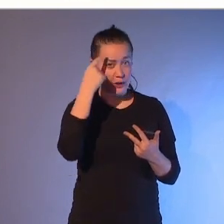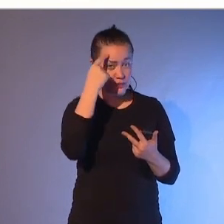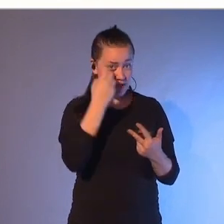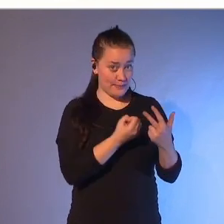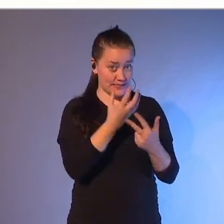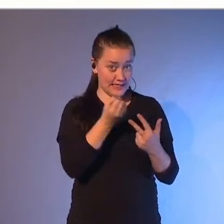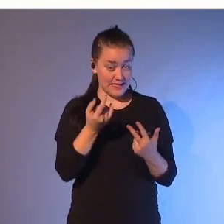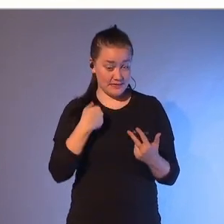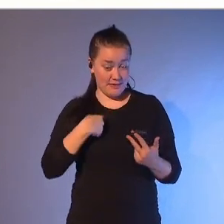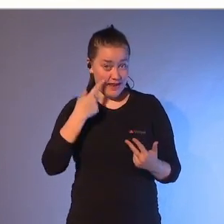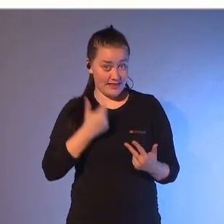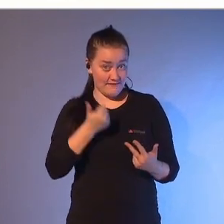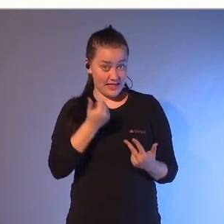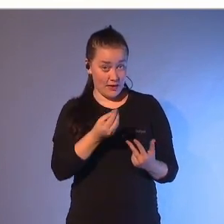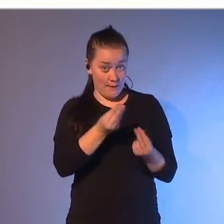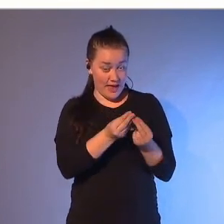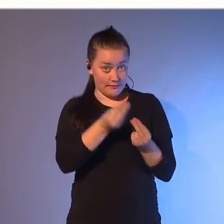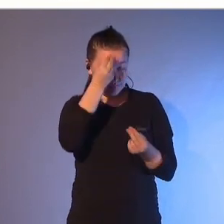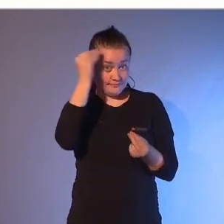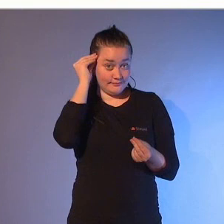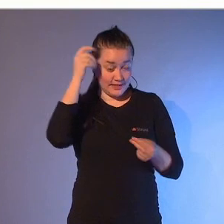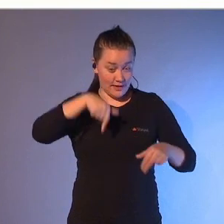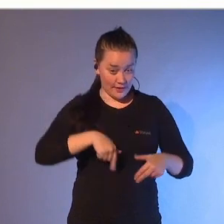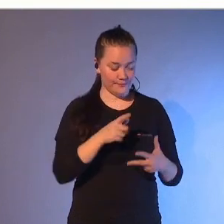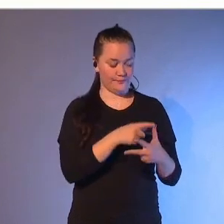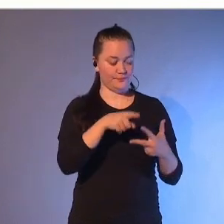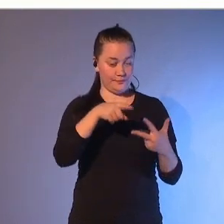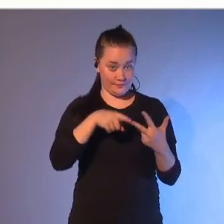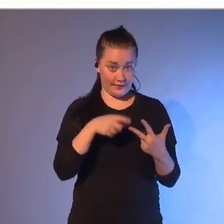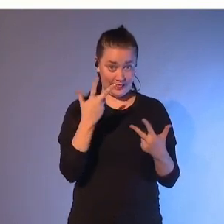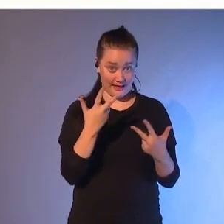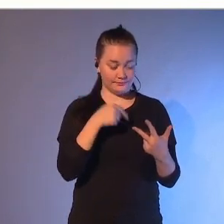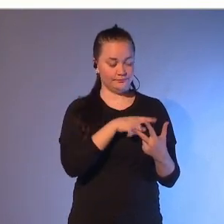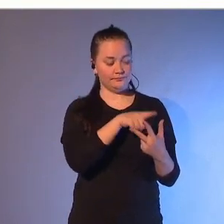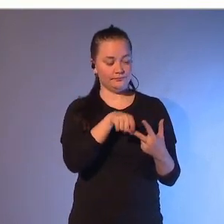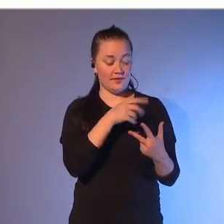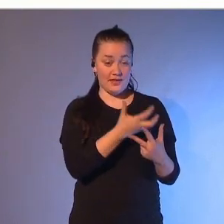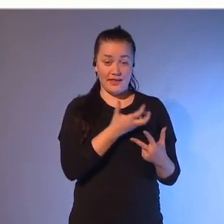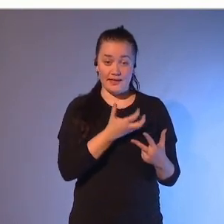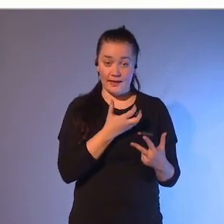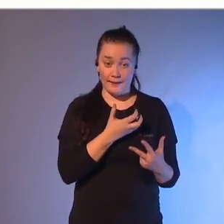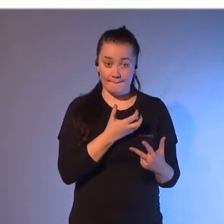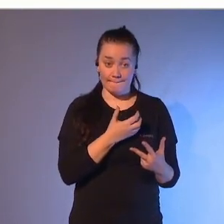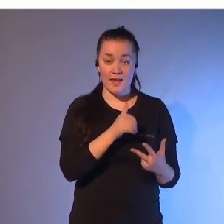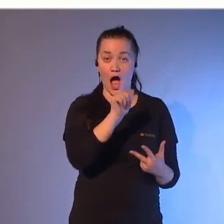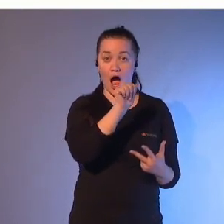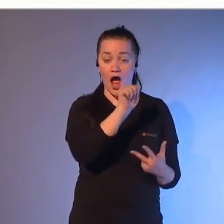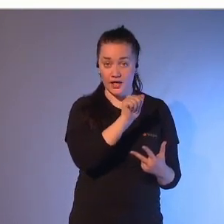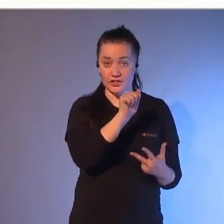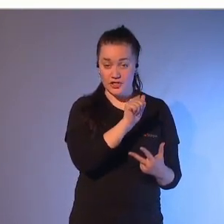kunnskapskildene som jeg mener er vesentlige å ha med seg i dag, altså tre kunnskapskilder, vi trenger Einstein